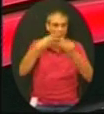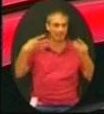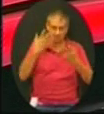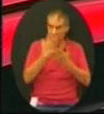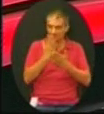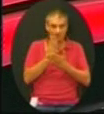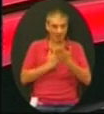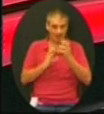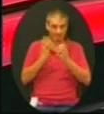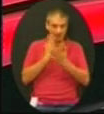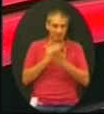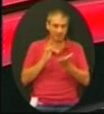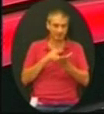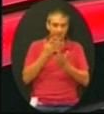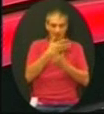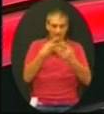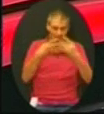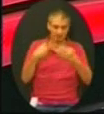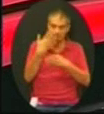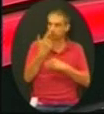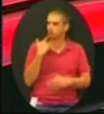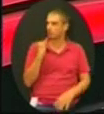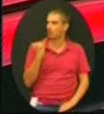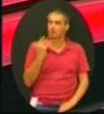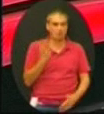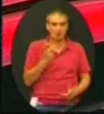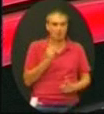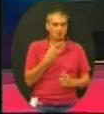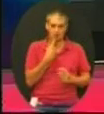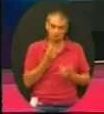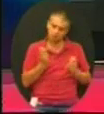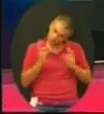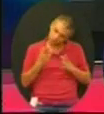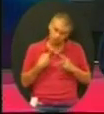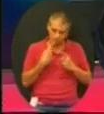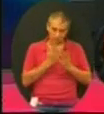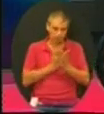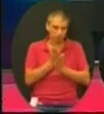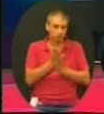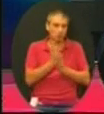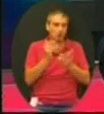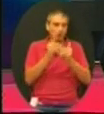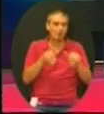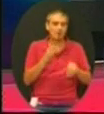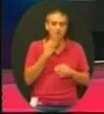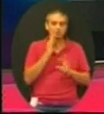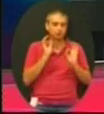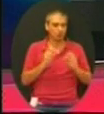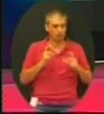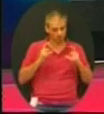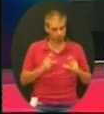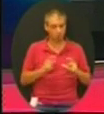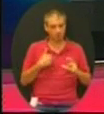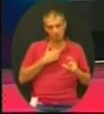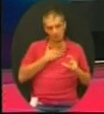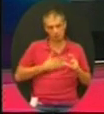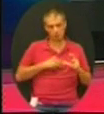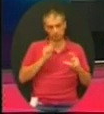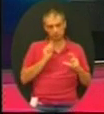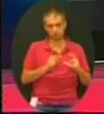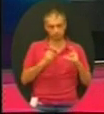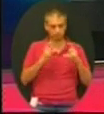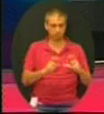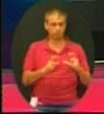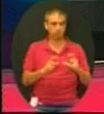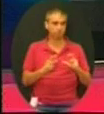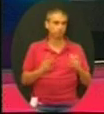חלק מהכפרים האלה באמת נמצאים מחוץ לגדר. נכון. אז למה לא להגיד, אוקיי, בואו נגיד ביושר, מהם הגבולות של ירושלים, שאנחנו